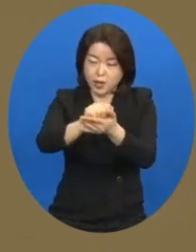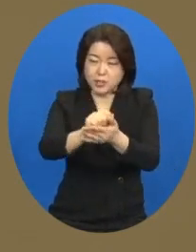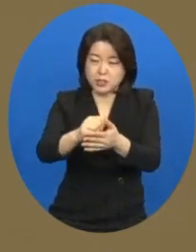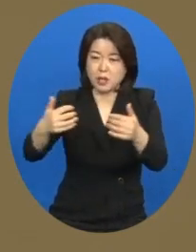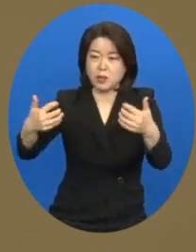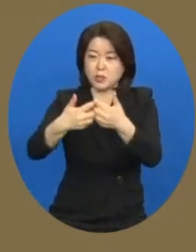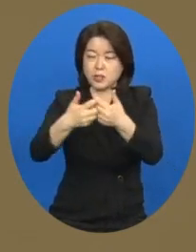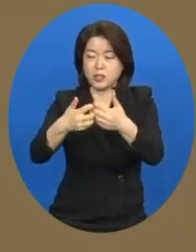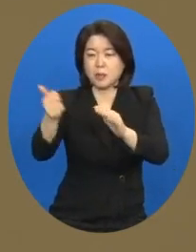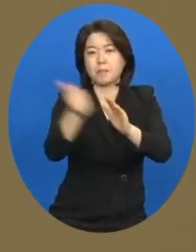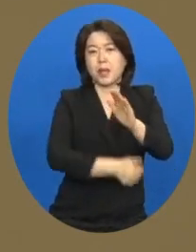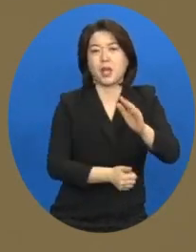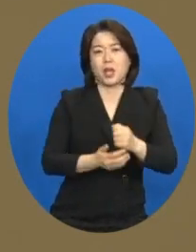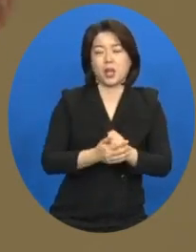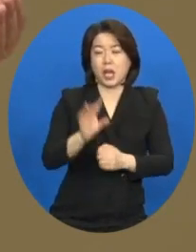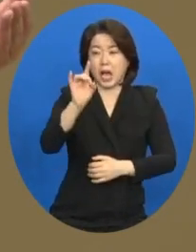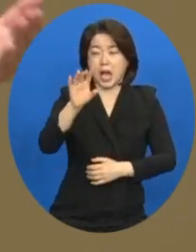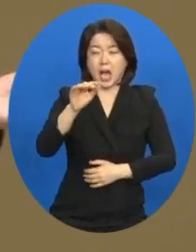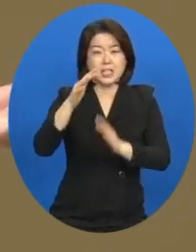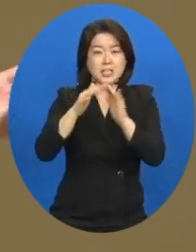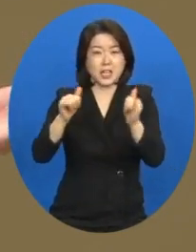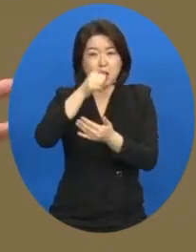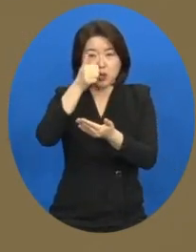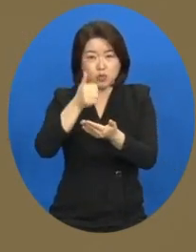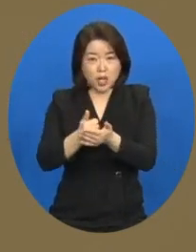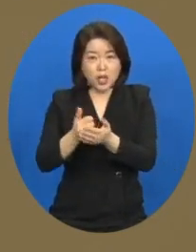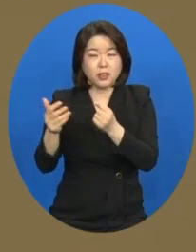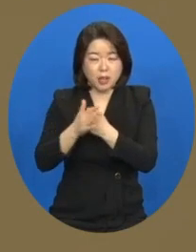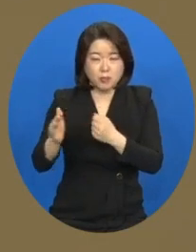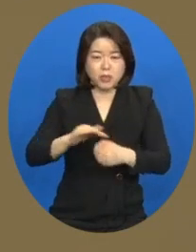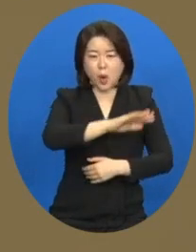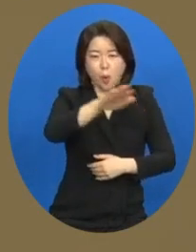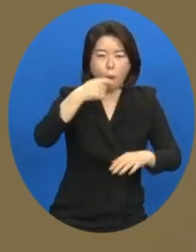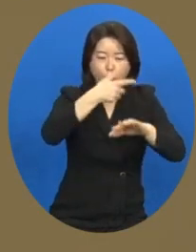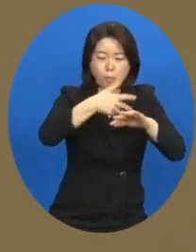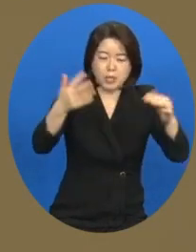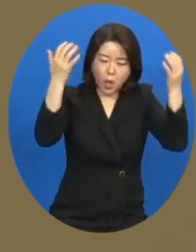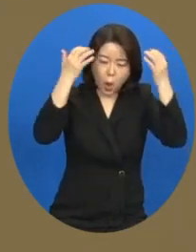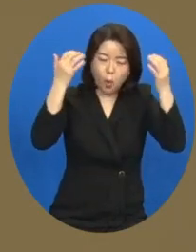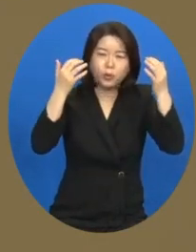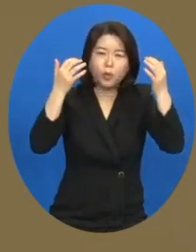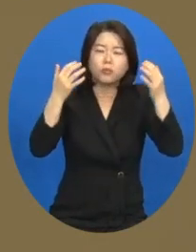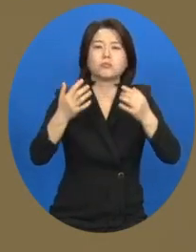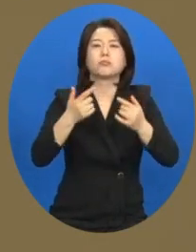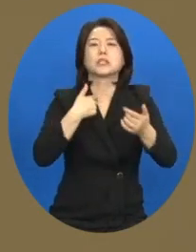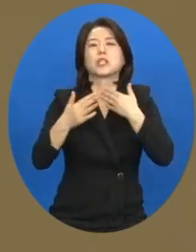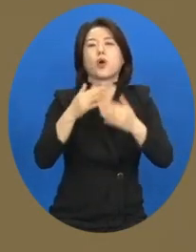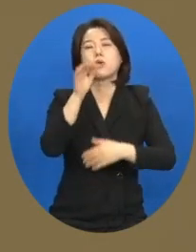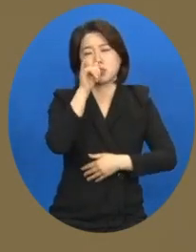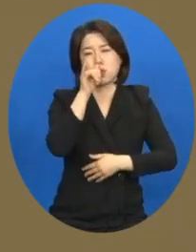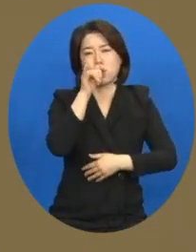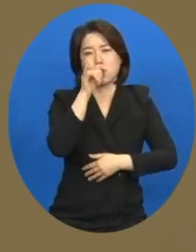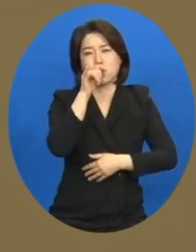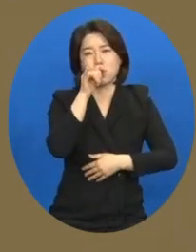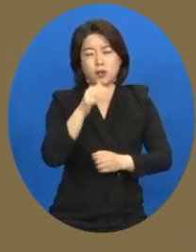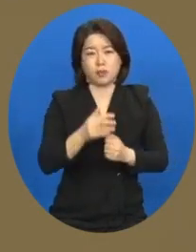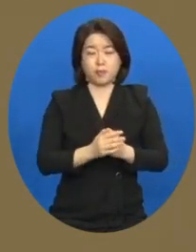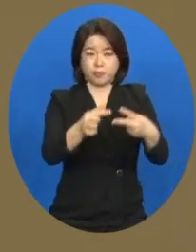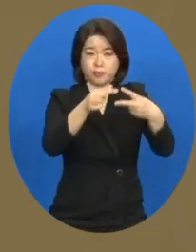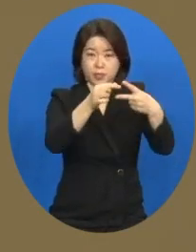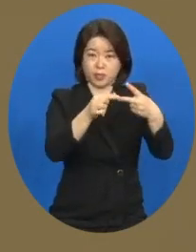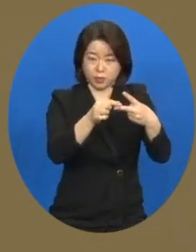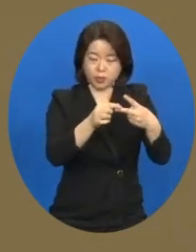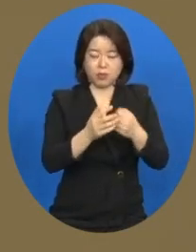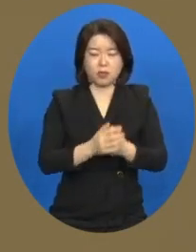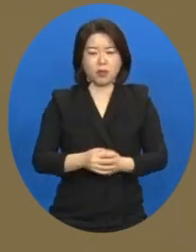아니라 온 민족이 그로 인해 고통을 당하는 것 우리가 다 경험했지 않느냐? 왜